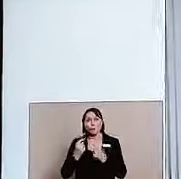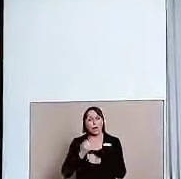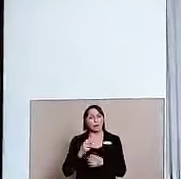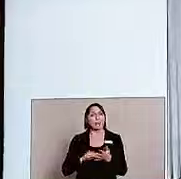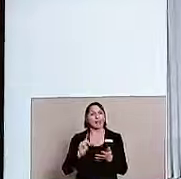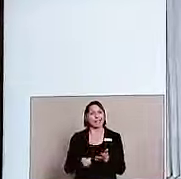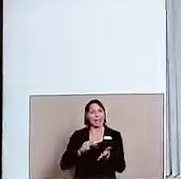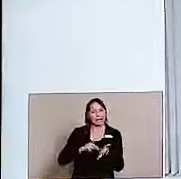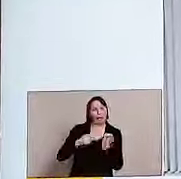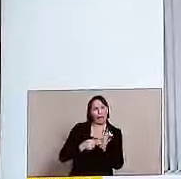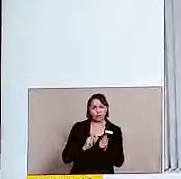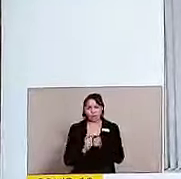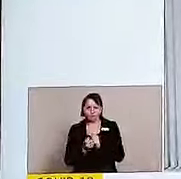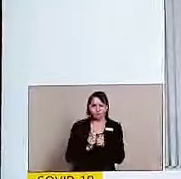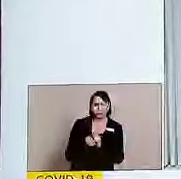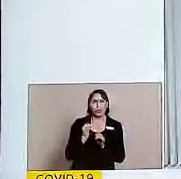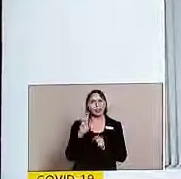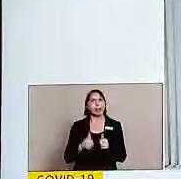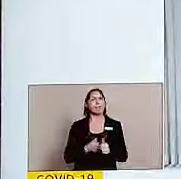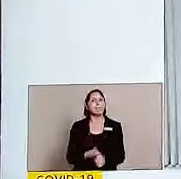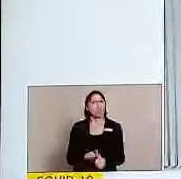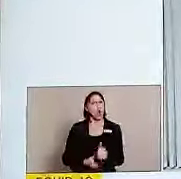يقوم بنقل توصياته,